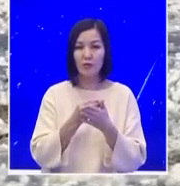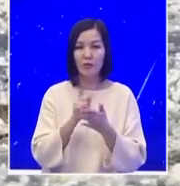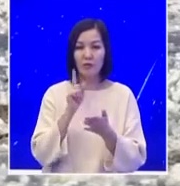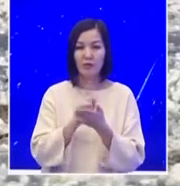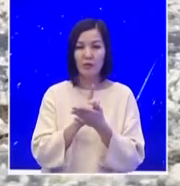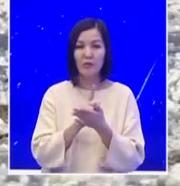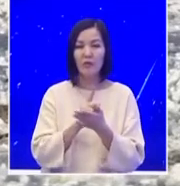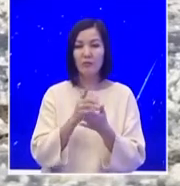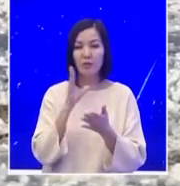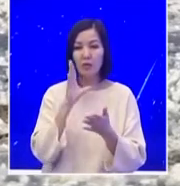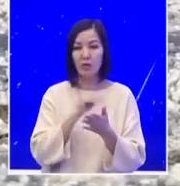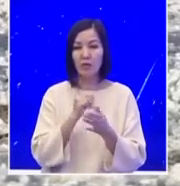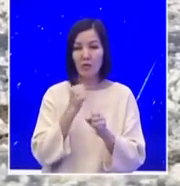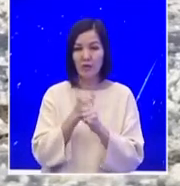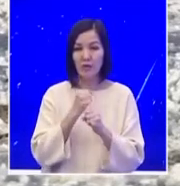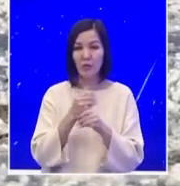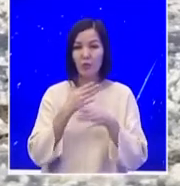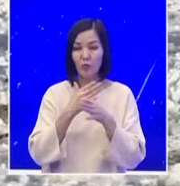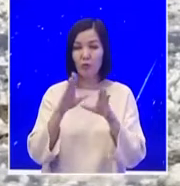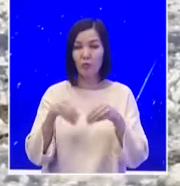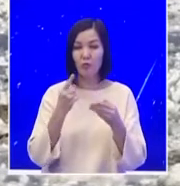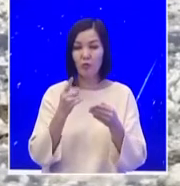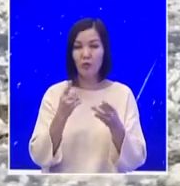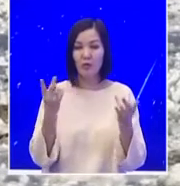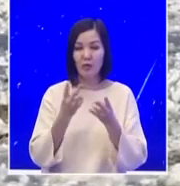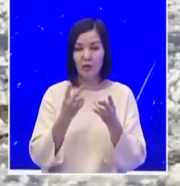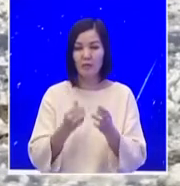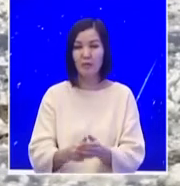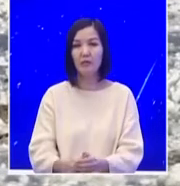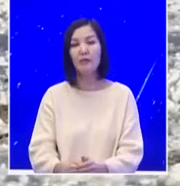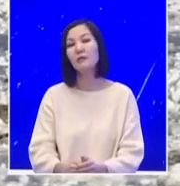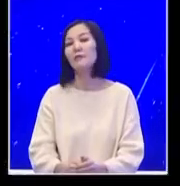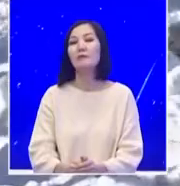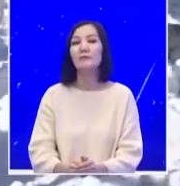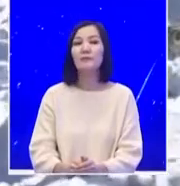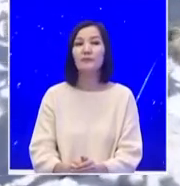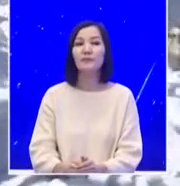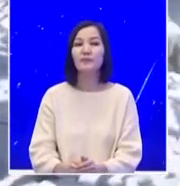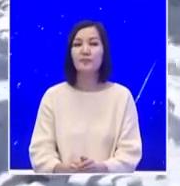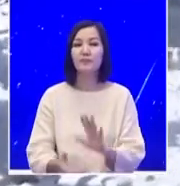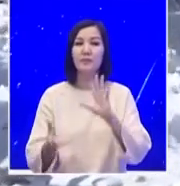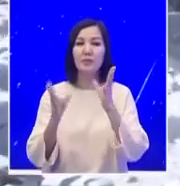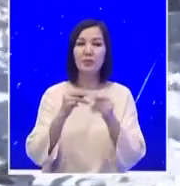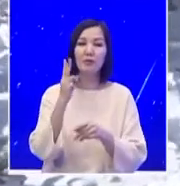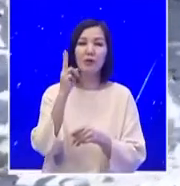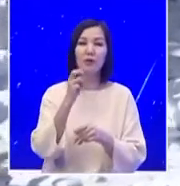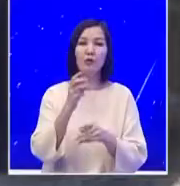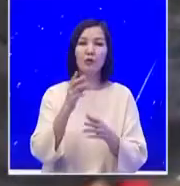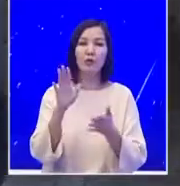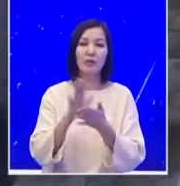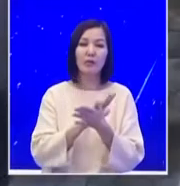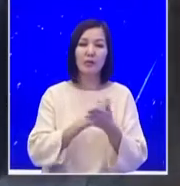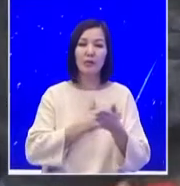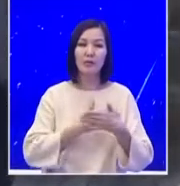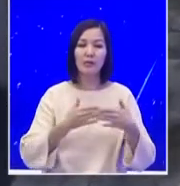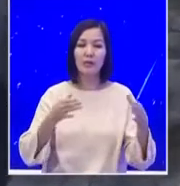іс болғандықтан, яғни осындай көмекке зәру кісілерге өз көмегімді осылай тигізсем деген ойдамын. Жалпы ауданда 200-ге тарта ерікті бар.